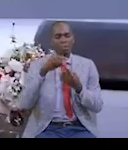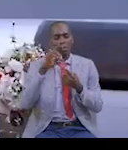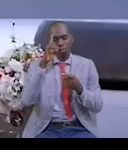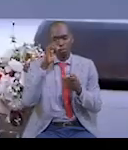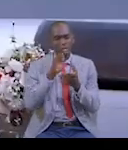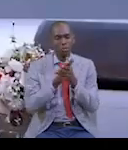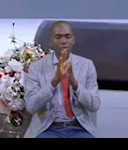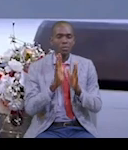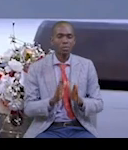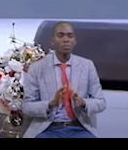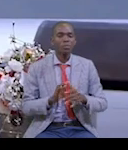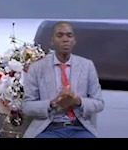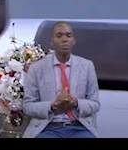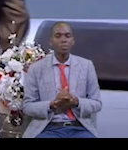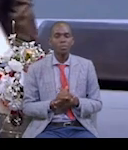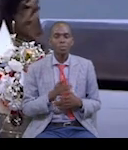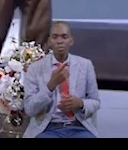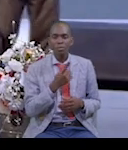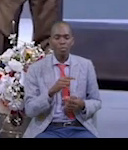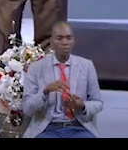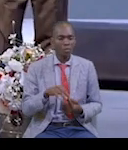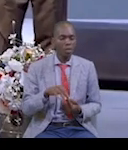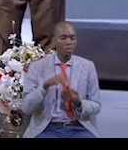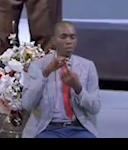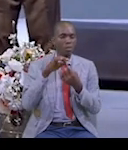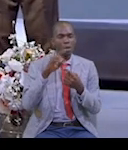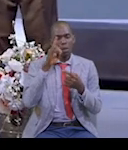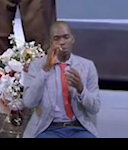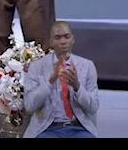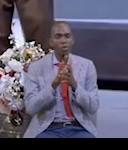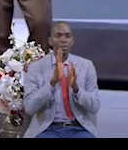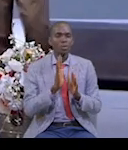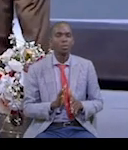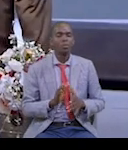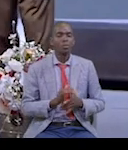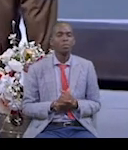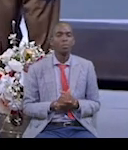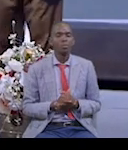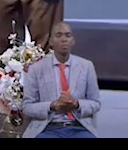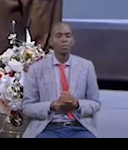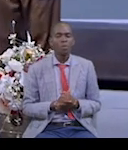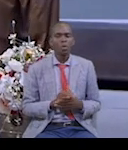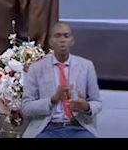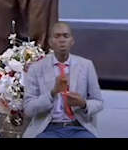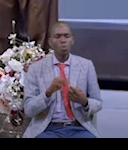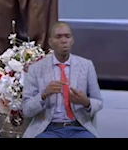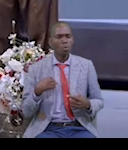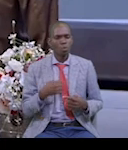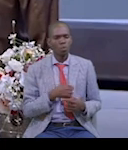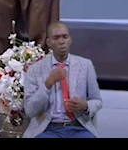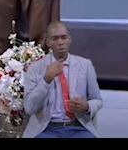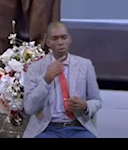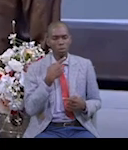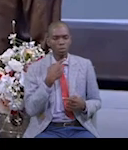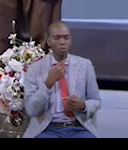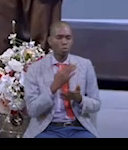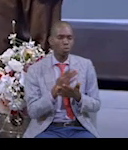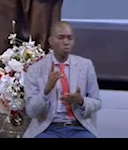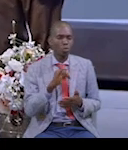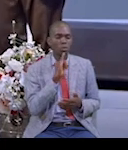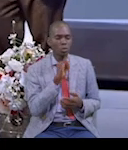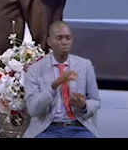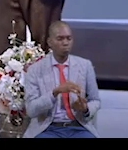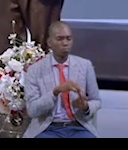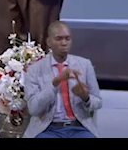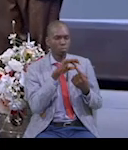ప్రత్యేకమైన పరిశుద్ధులు. The peculiar saints. ప్రత్యేకమైన పరిశుద్ధులు. When we say somebody is peculiar, ఎవరైనా ప్రత్యేకమైన